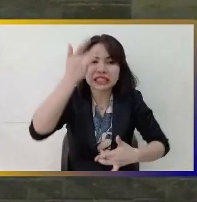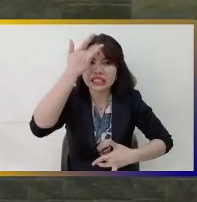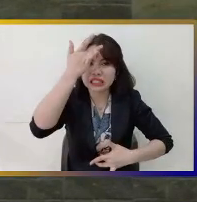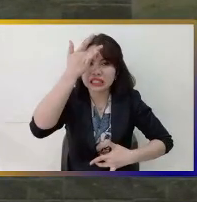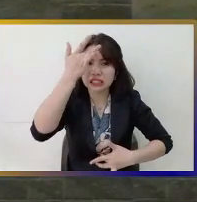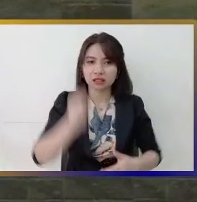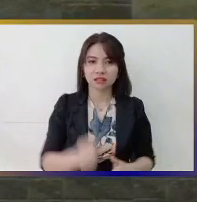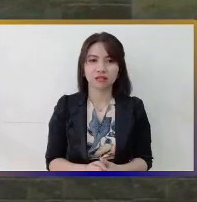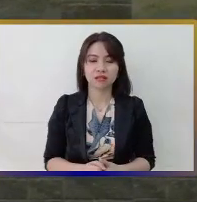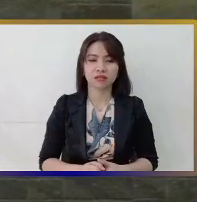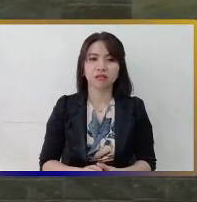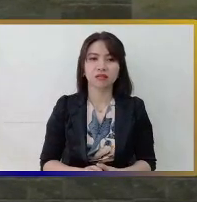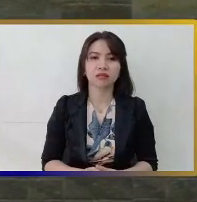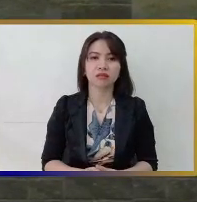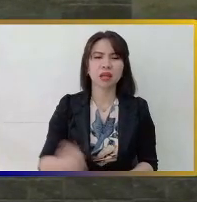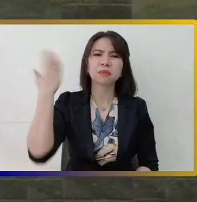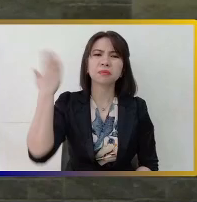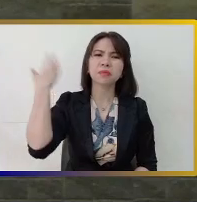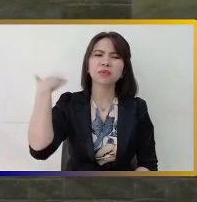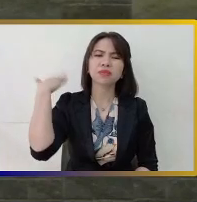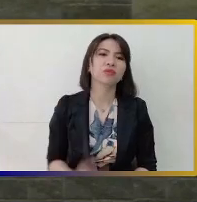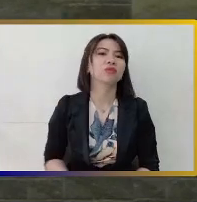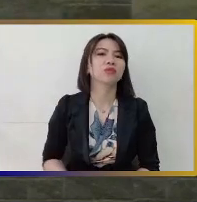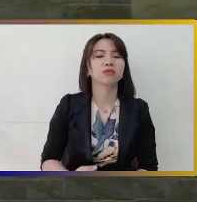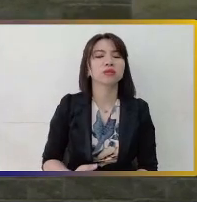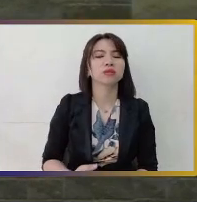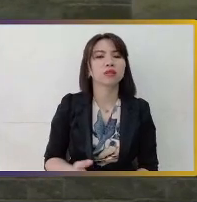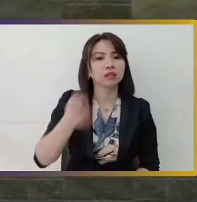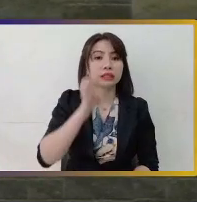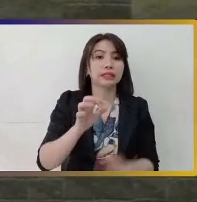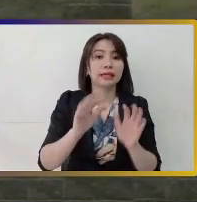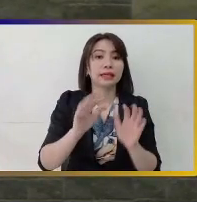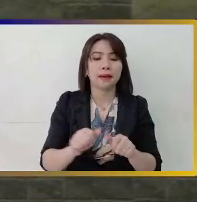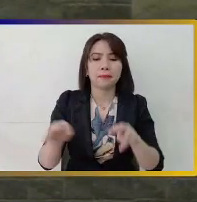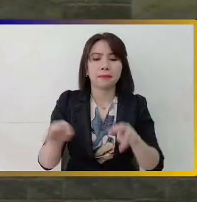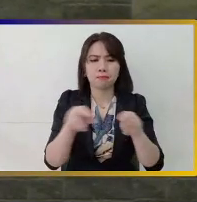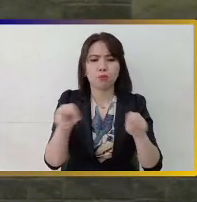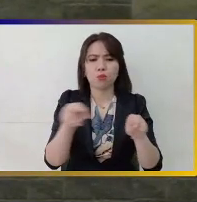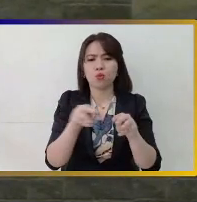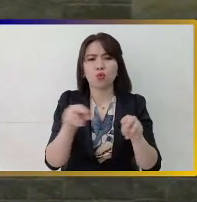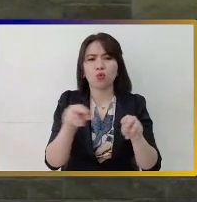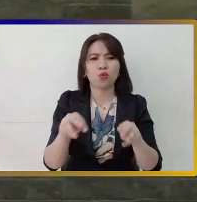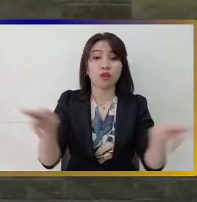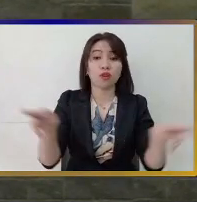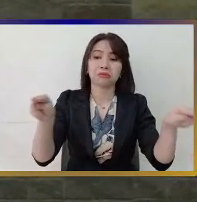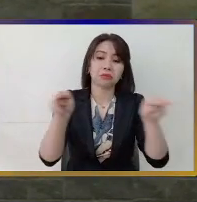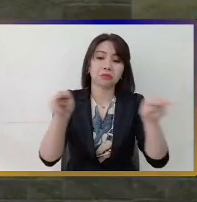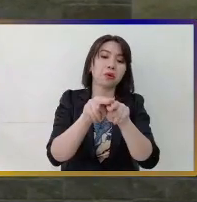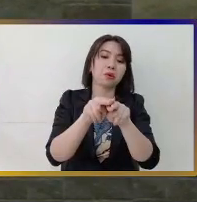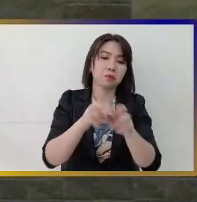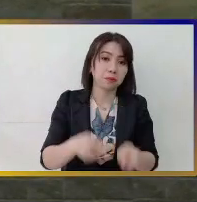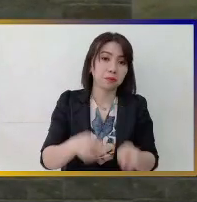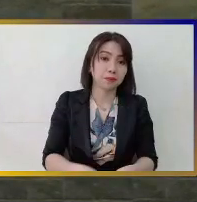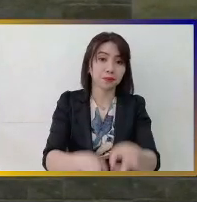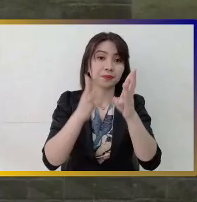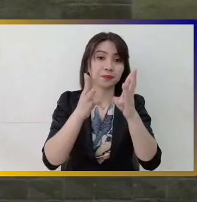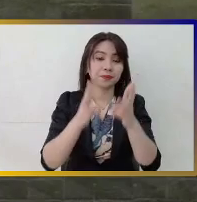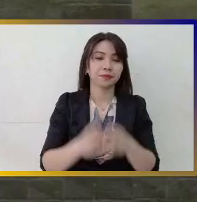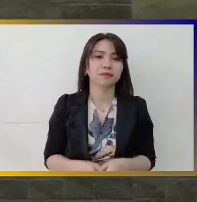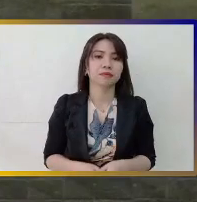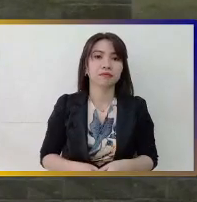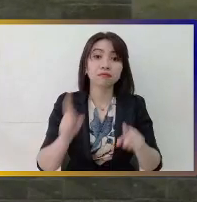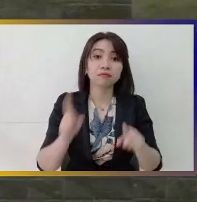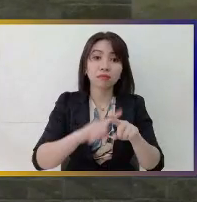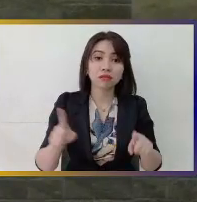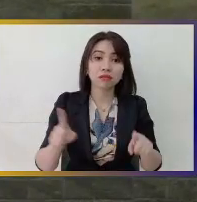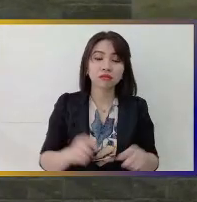siya pa lamang at nandito, kaya niya pang ma-determine, kaya niya pang maihwalay. Pero akalain niyo